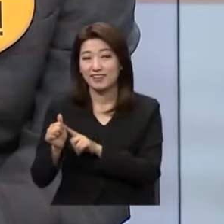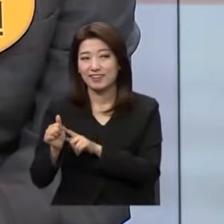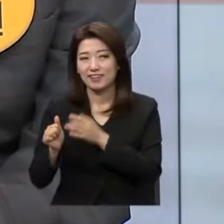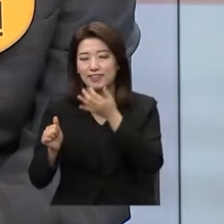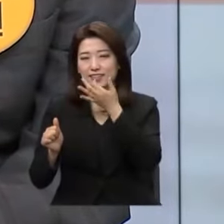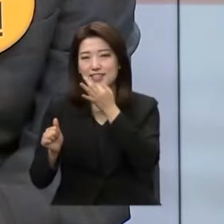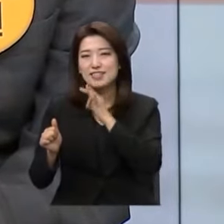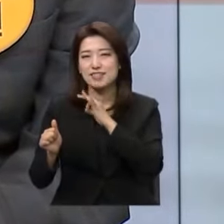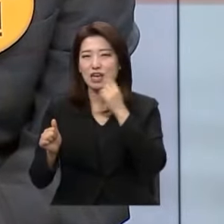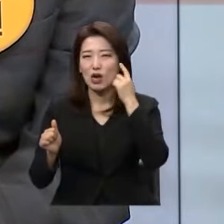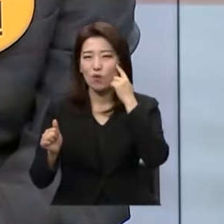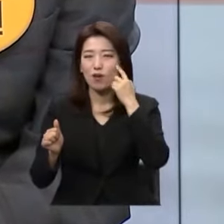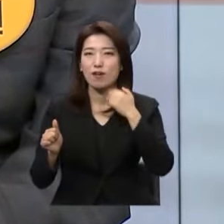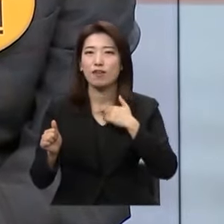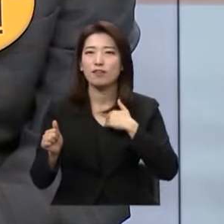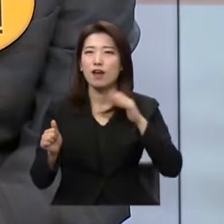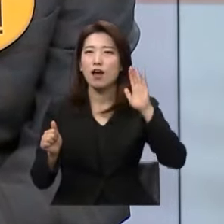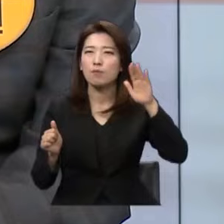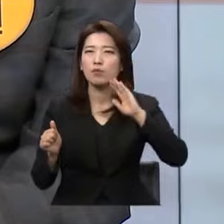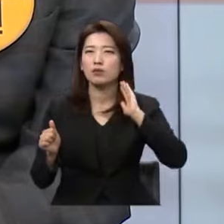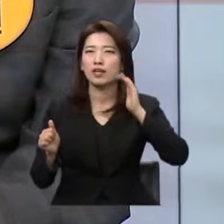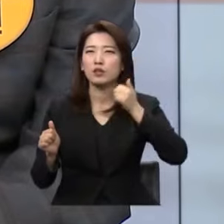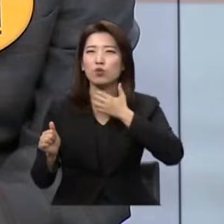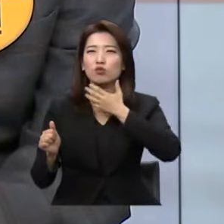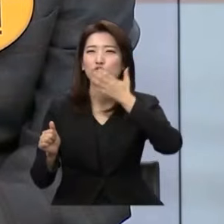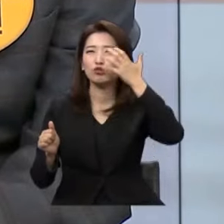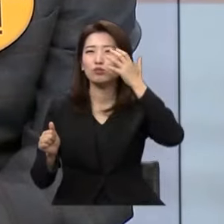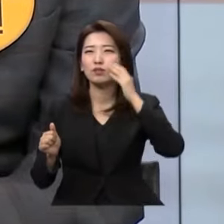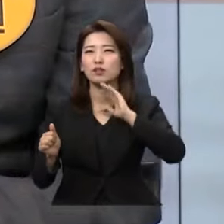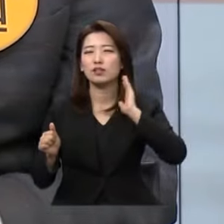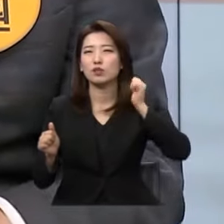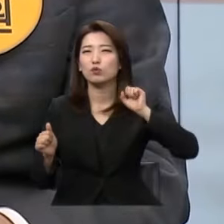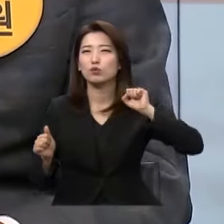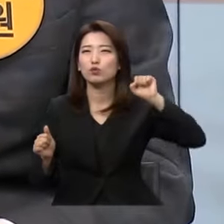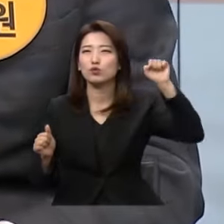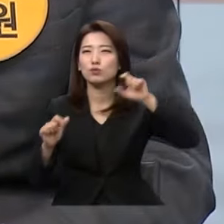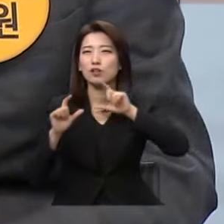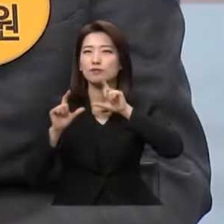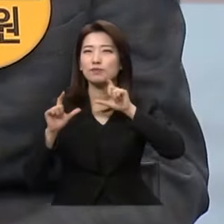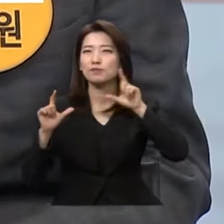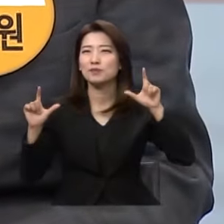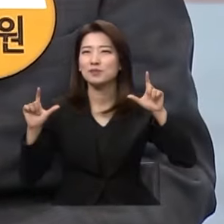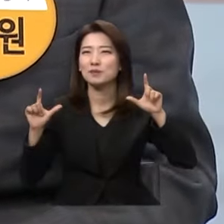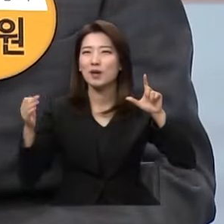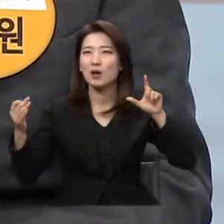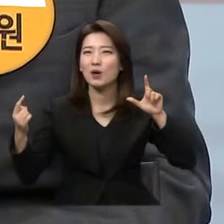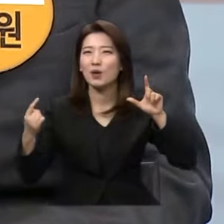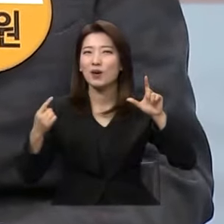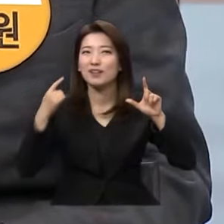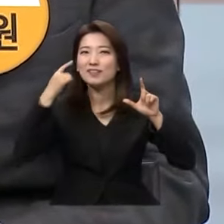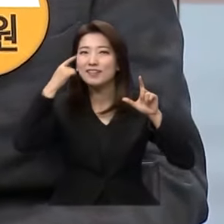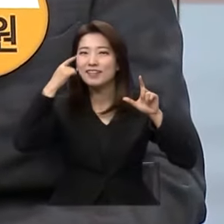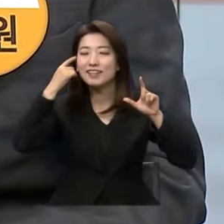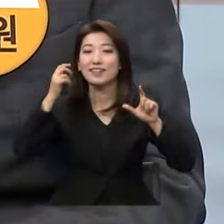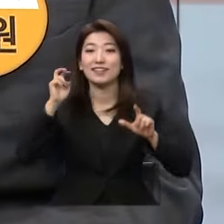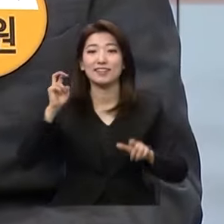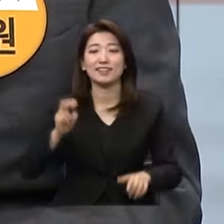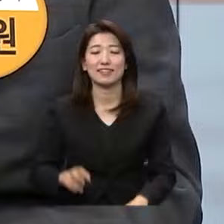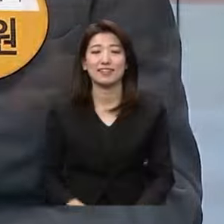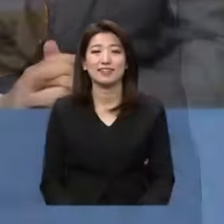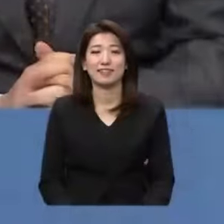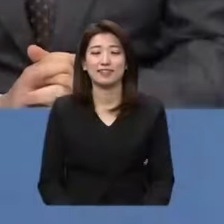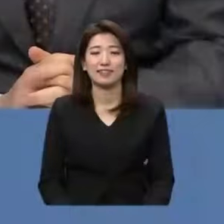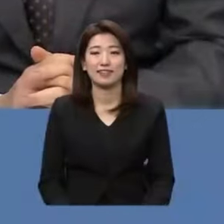주작 급으로 주목을 받을 수 있는 부분도 분명히 있어 보입니다 그렇죠 뭐 김두관 뭐 의원 같은